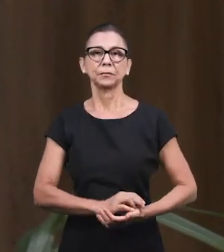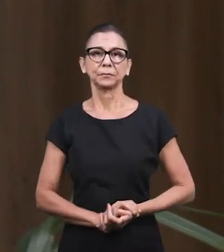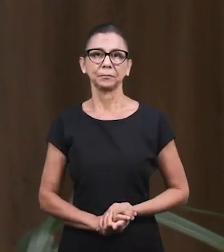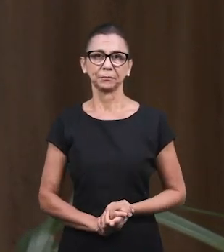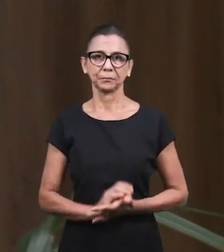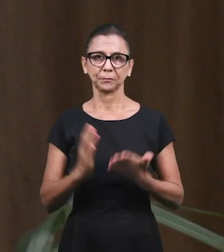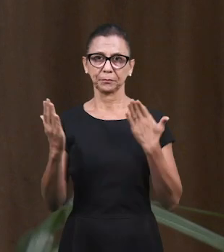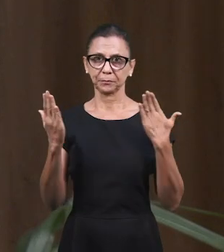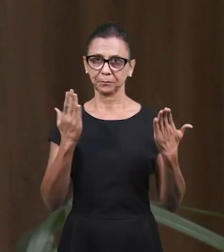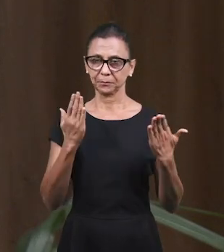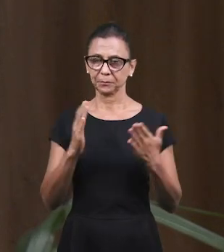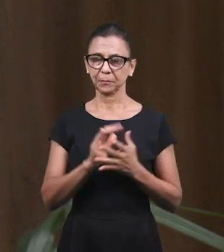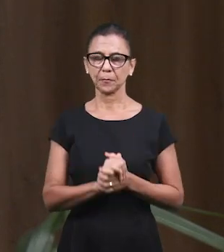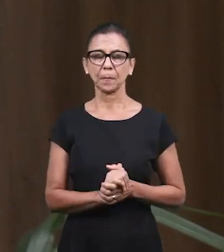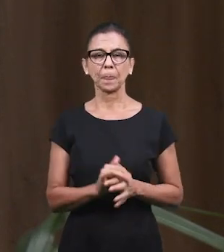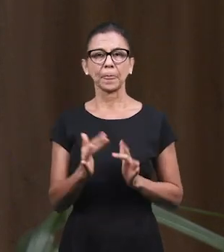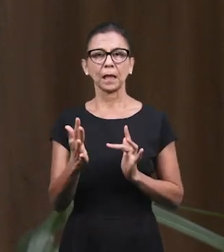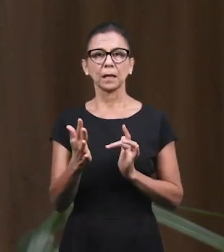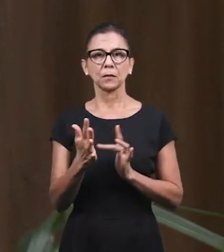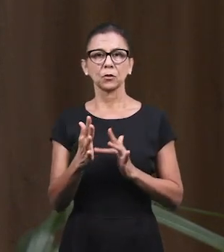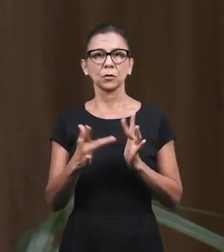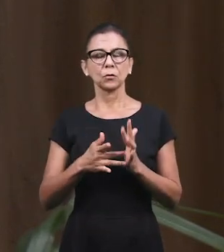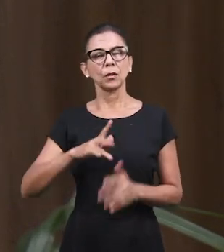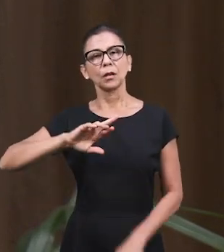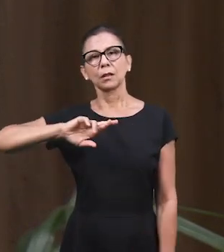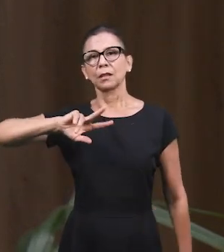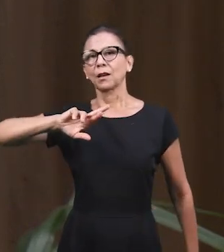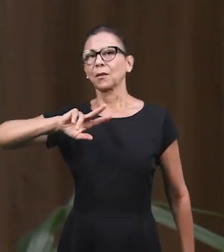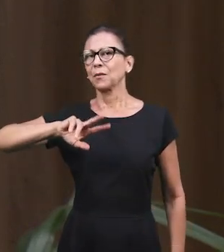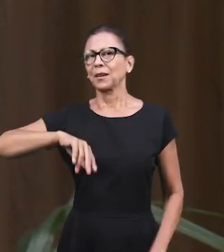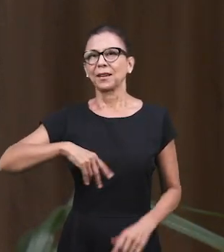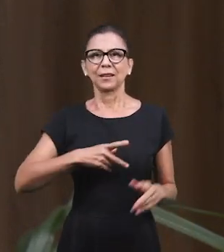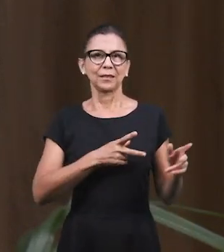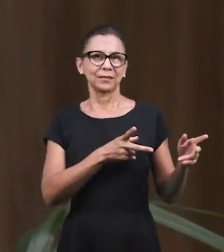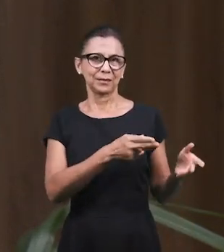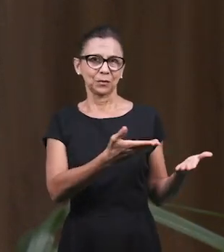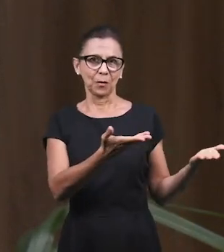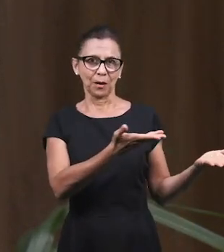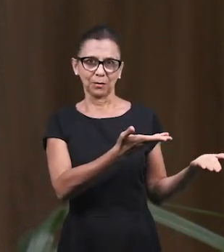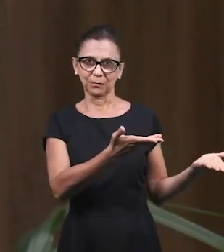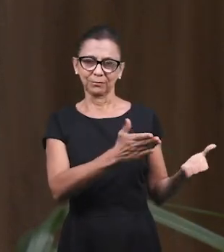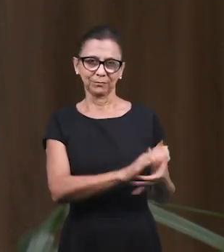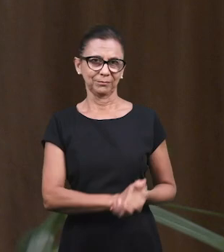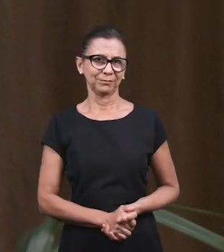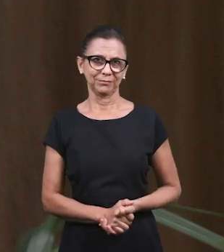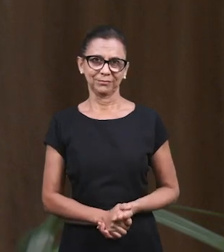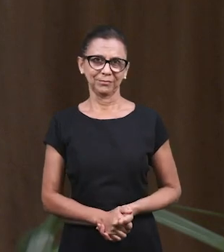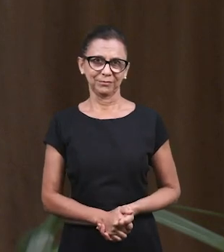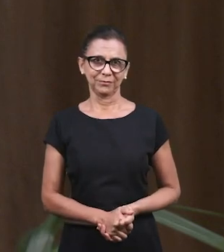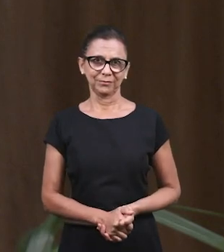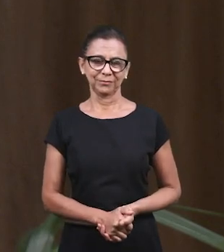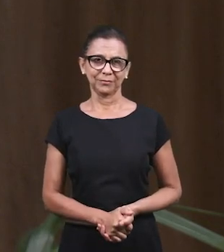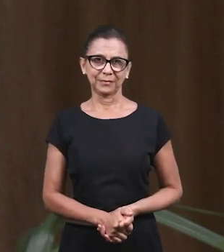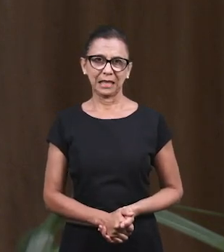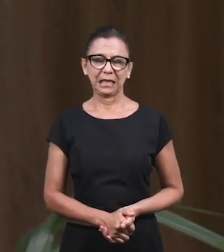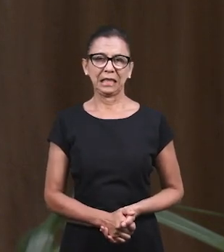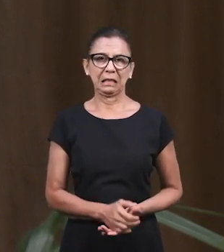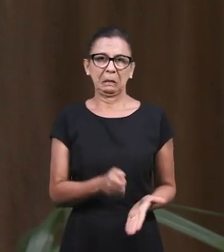l'a envoyé vers la prison. Nous allons ici mettre en évidence une chose. Jésus, il n'est